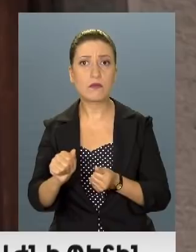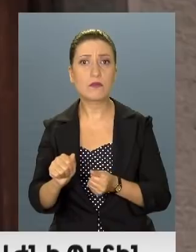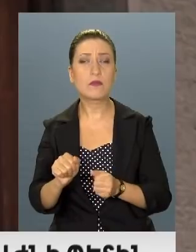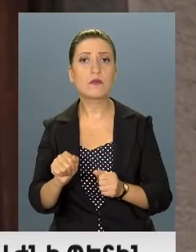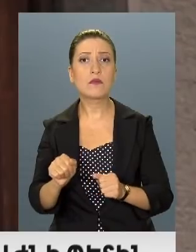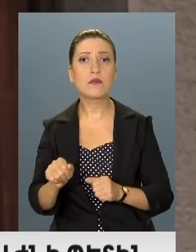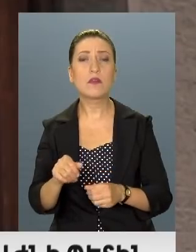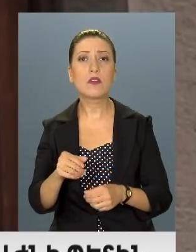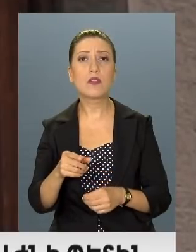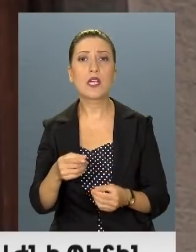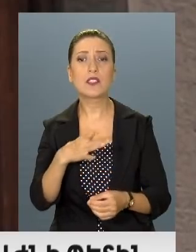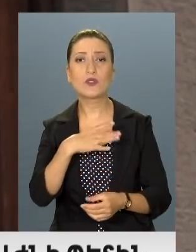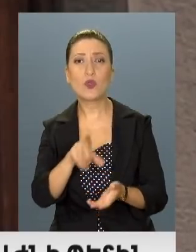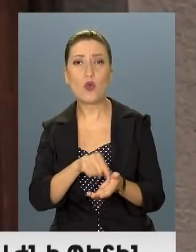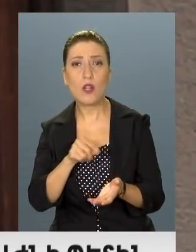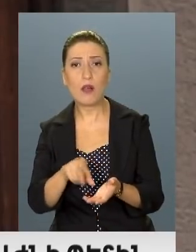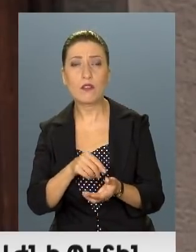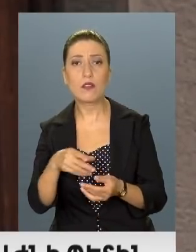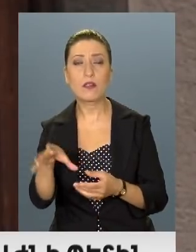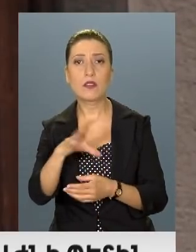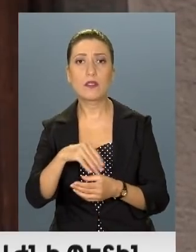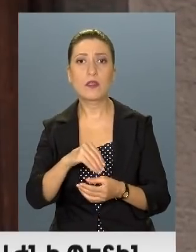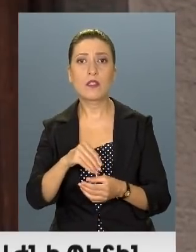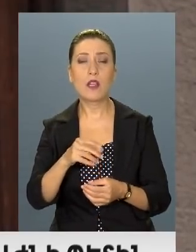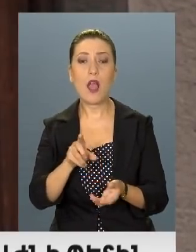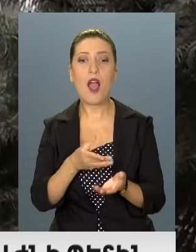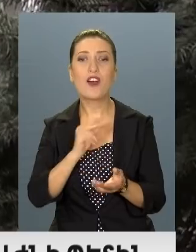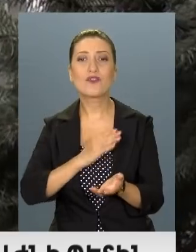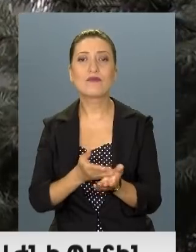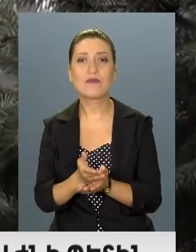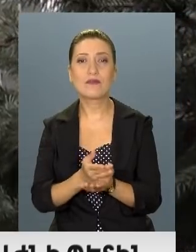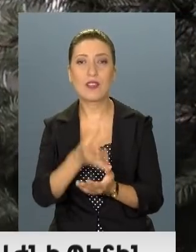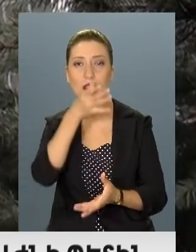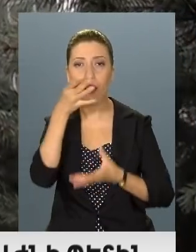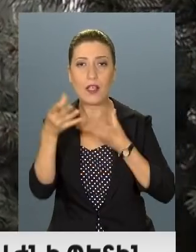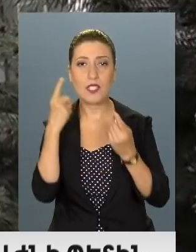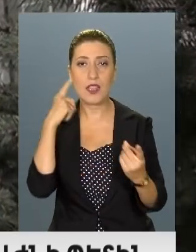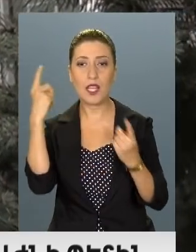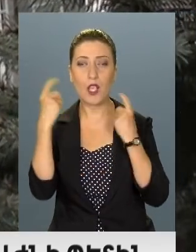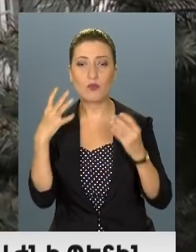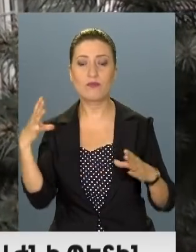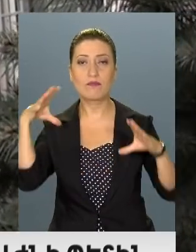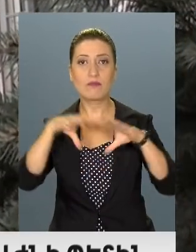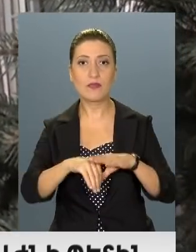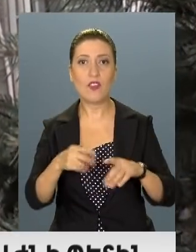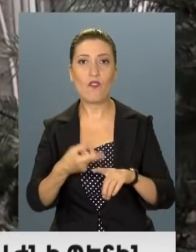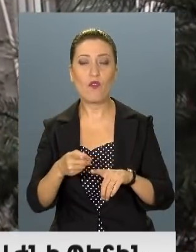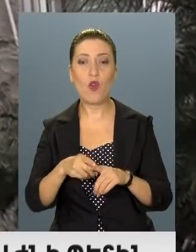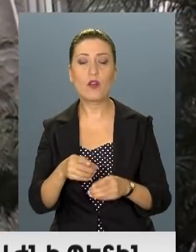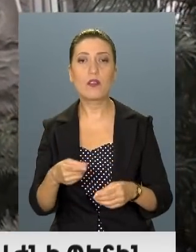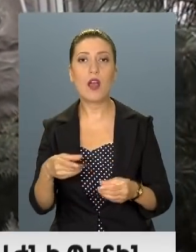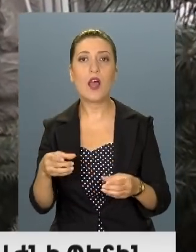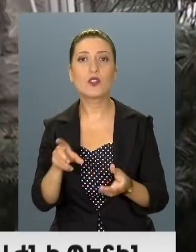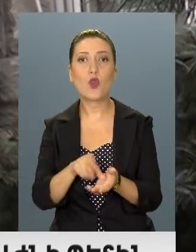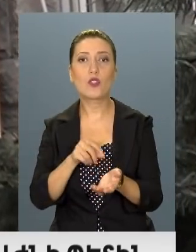կենսաթոշակային համակարգի տվյալների շտեմարանում աշխատանքային ստաժի վերաբերյալ կեղծ տեղեկություններ մցրել, որպեսզի մի խումբ